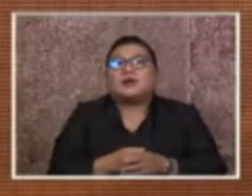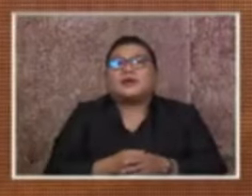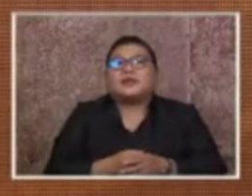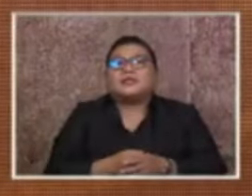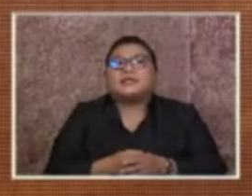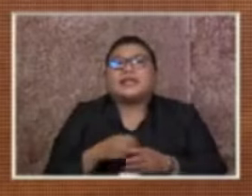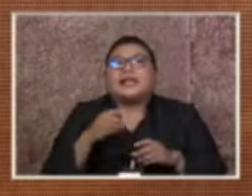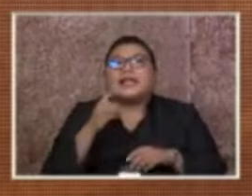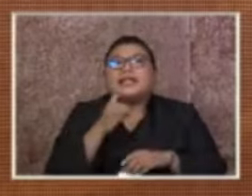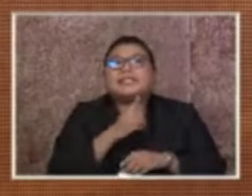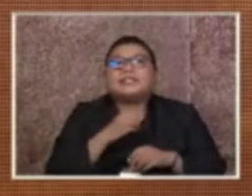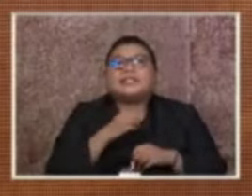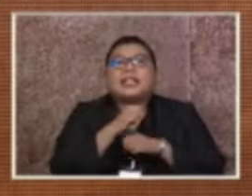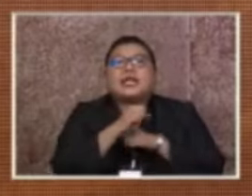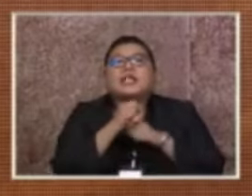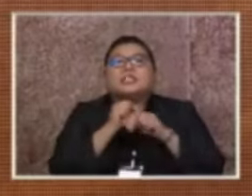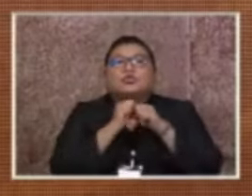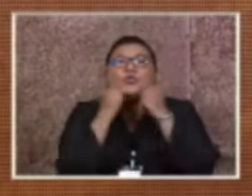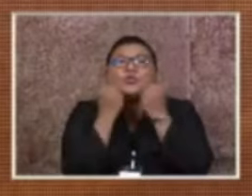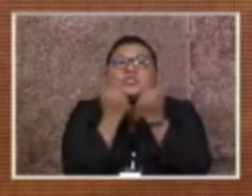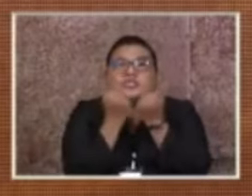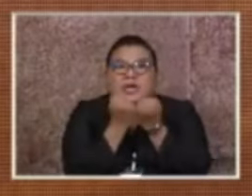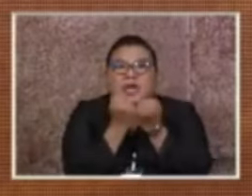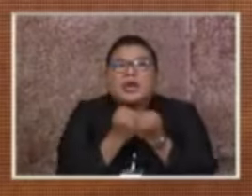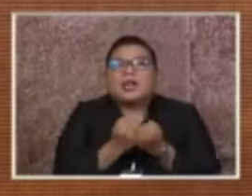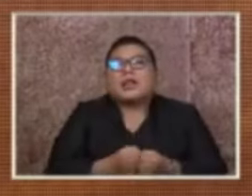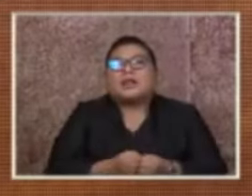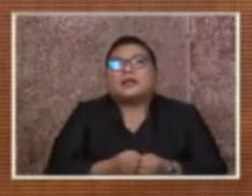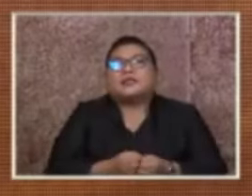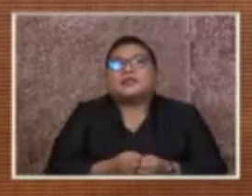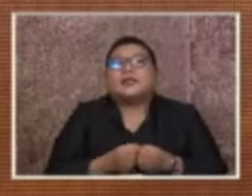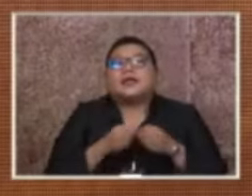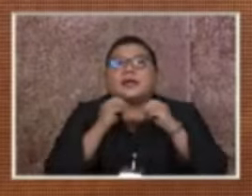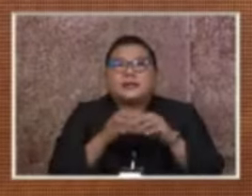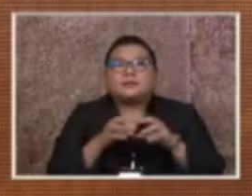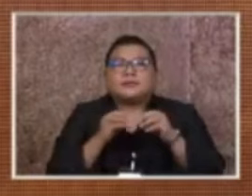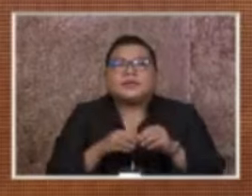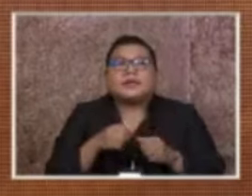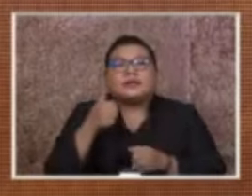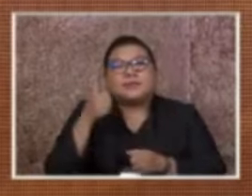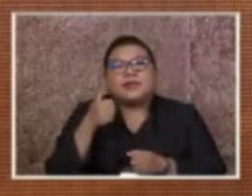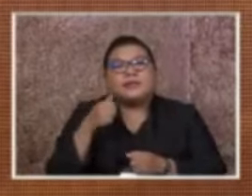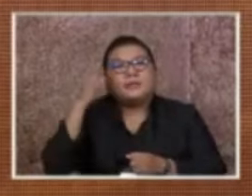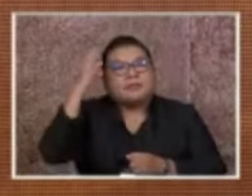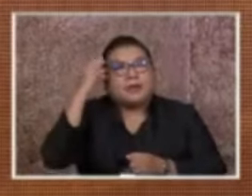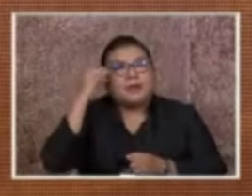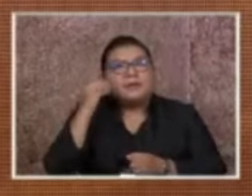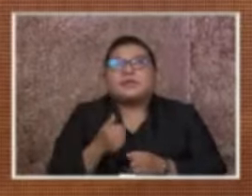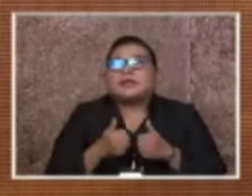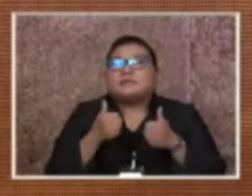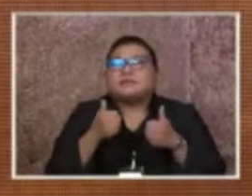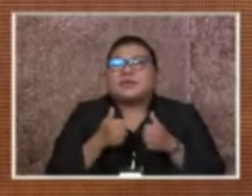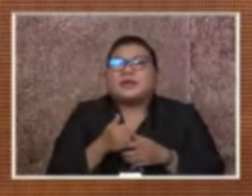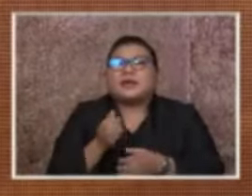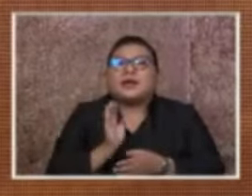perankan dengan baik Kalau toh ada kami Bina dengan baik serahkan ke desa agar diberikan pemahaman dengan baik agar jangan